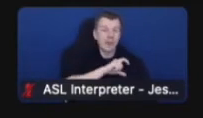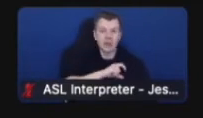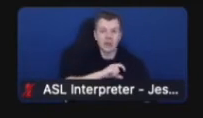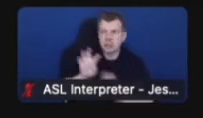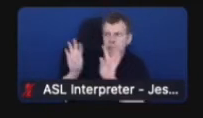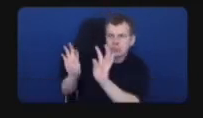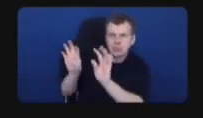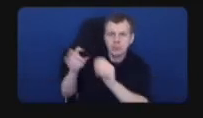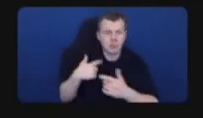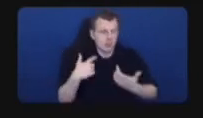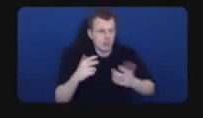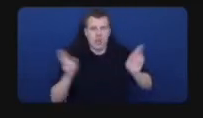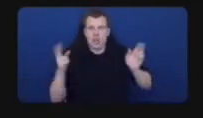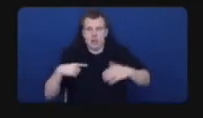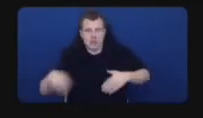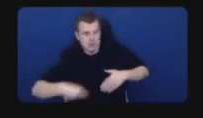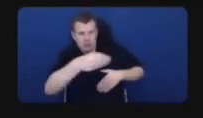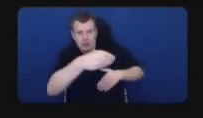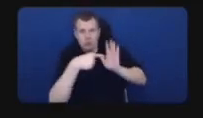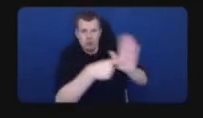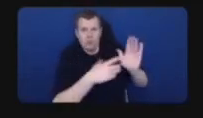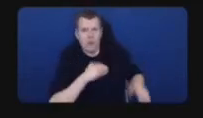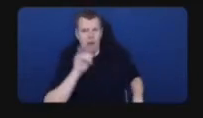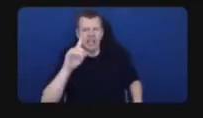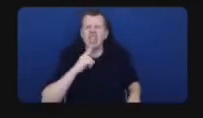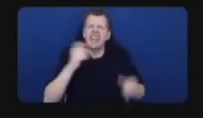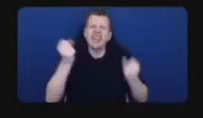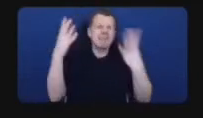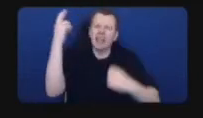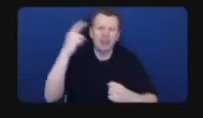所以有很多原因你可能会需要这些。